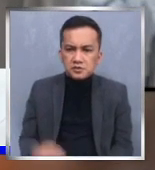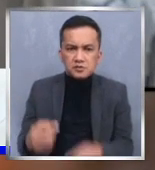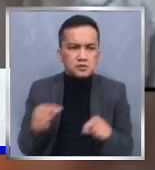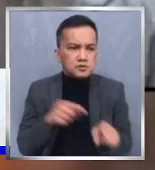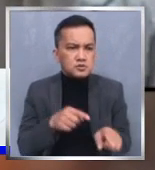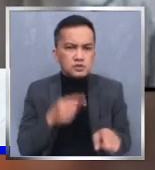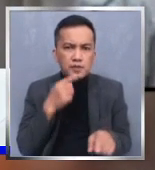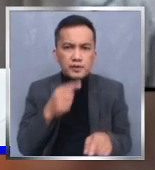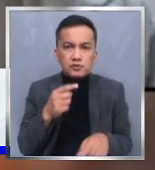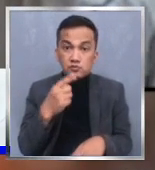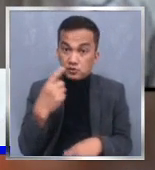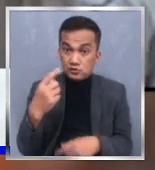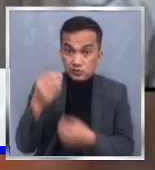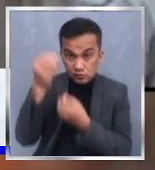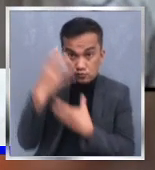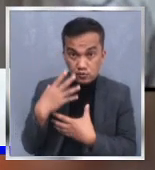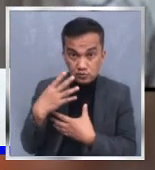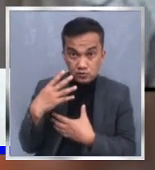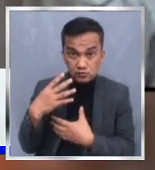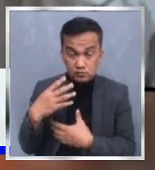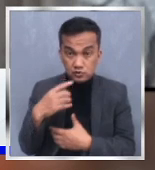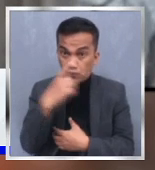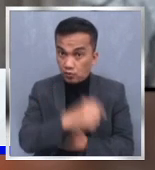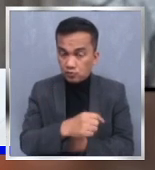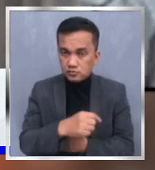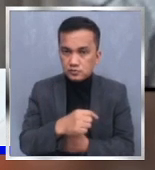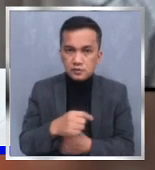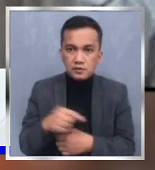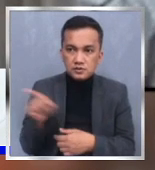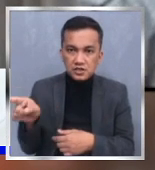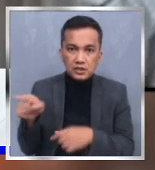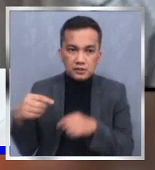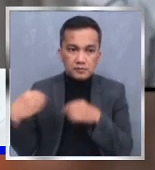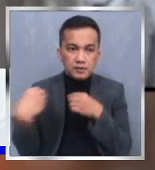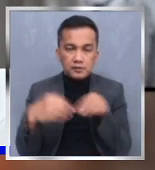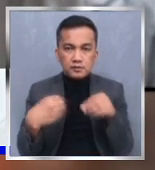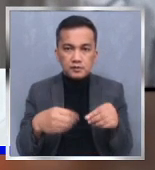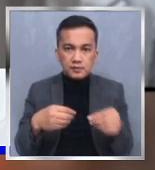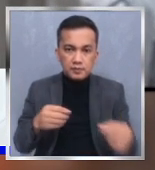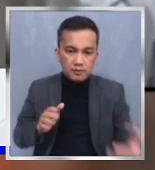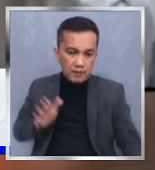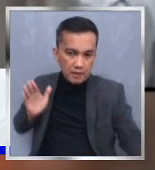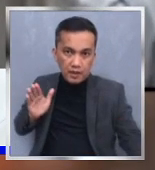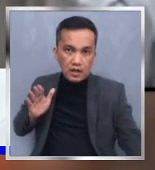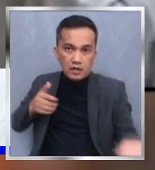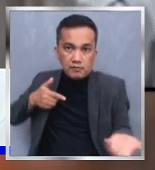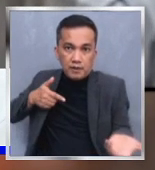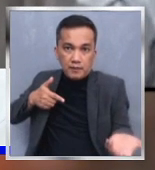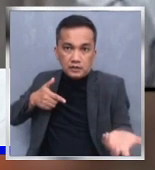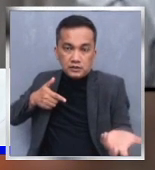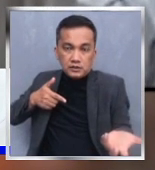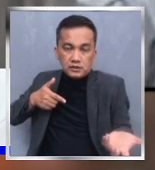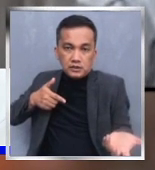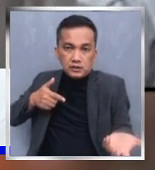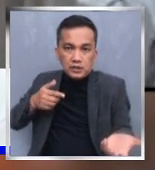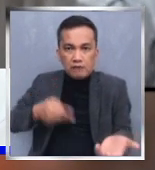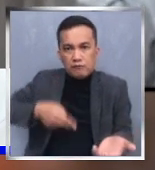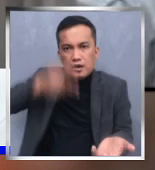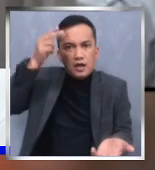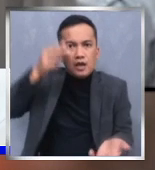confidential informant, bebentahan daw po siya ng mahabang baril, patataas na kalibre. Subalit po